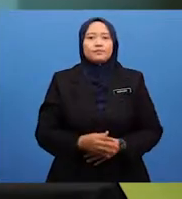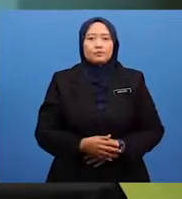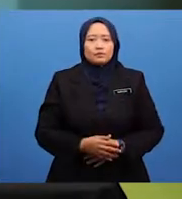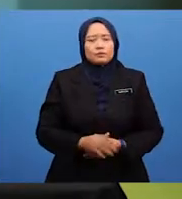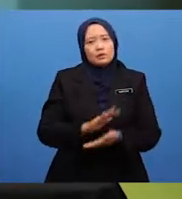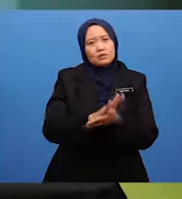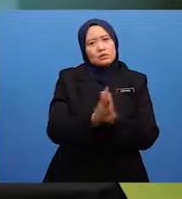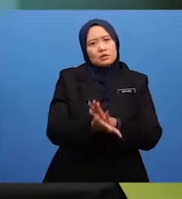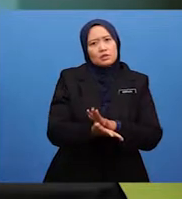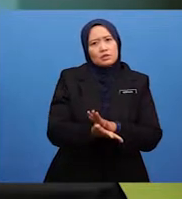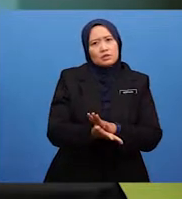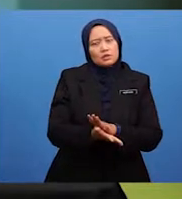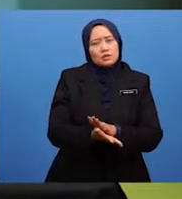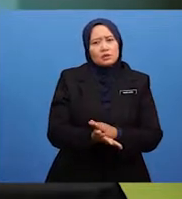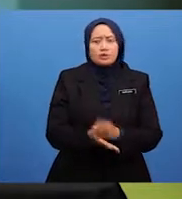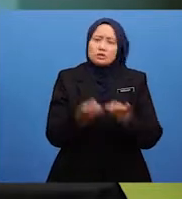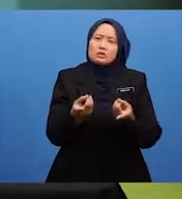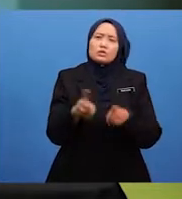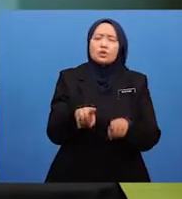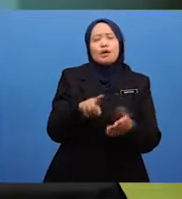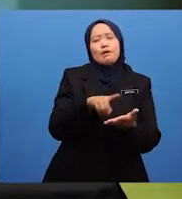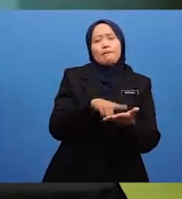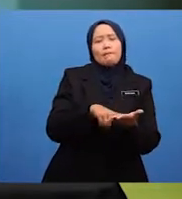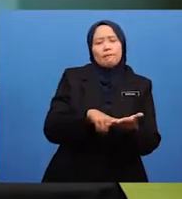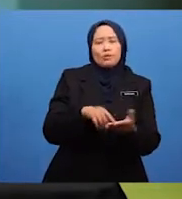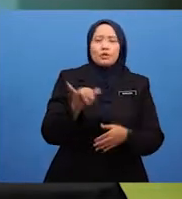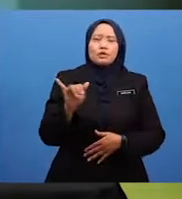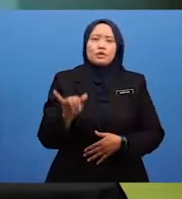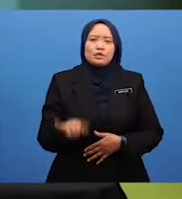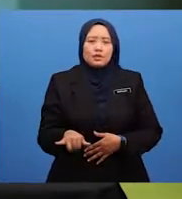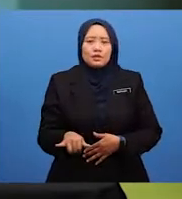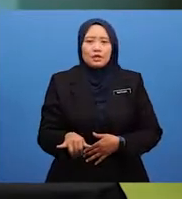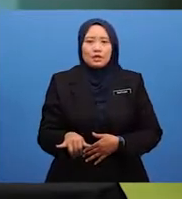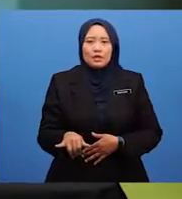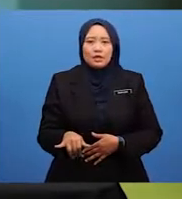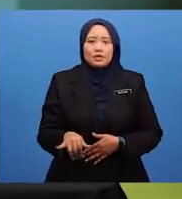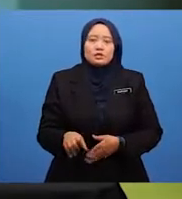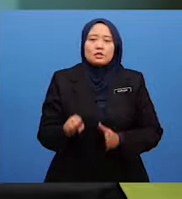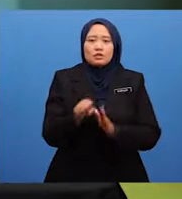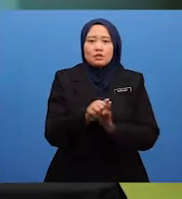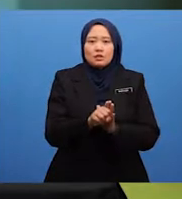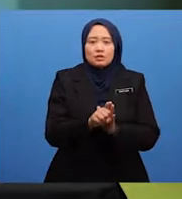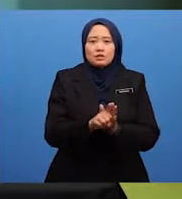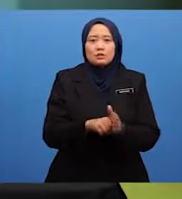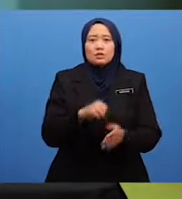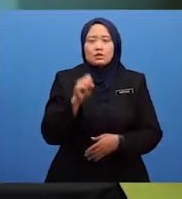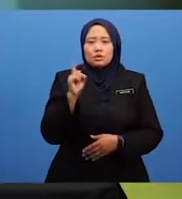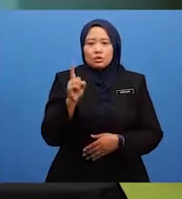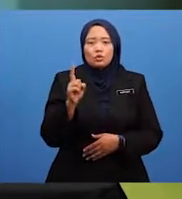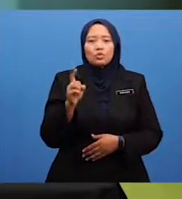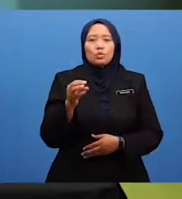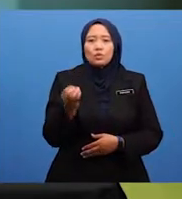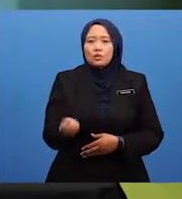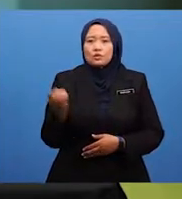Jadi, situasi apa sahaja yang menyebabkan sesuatu objek itu perlahan